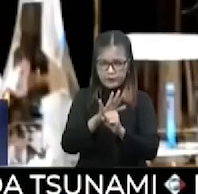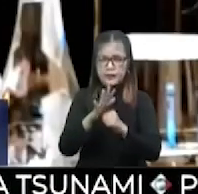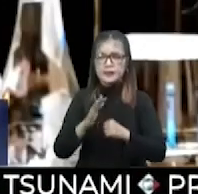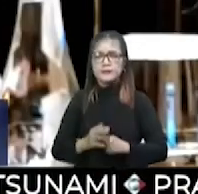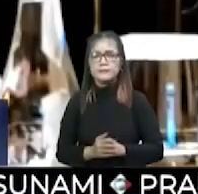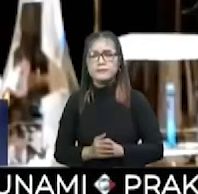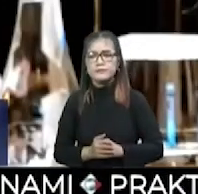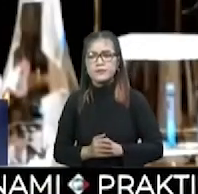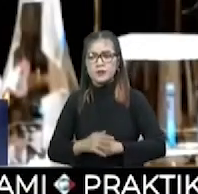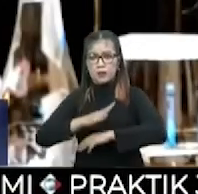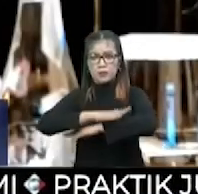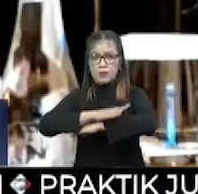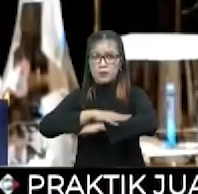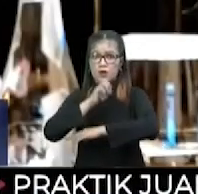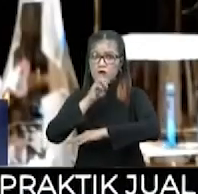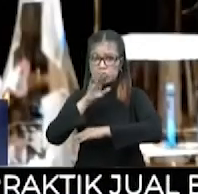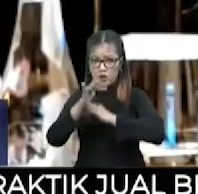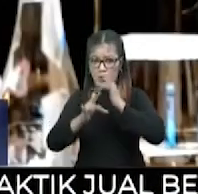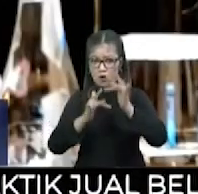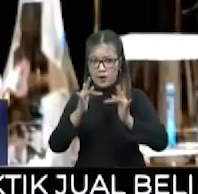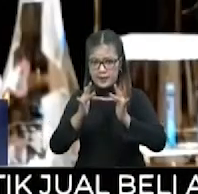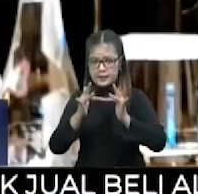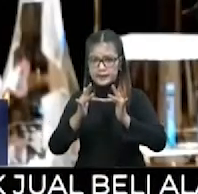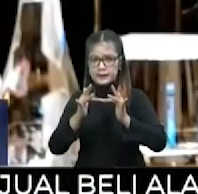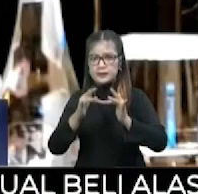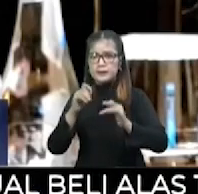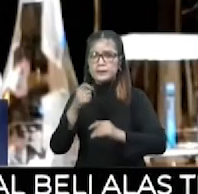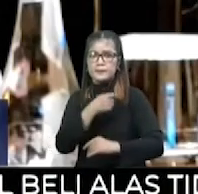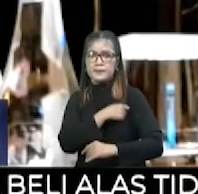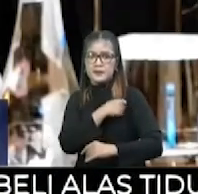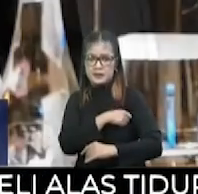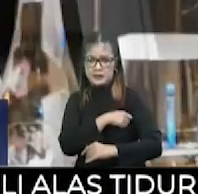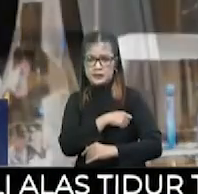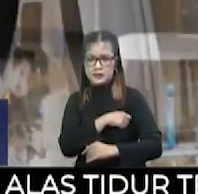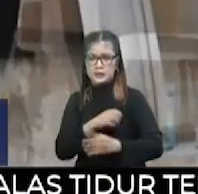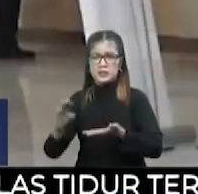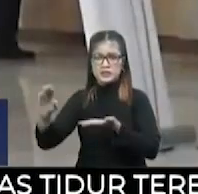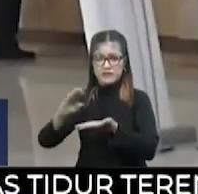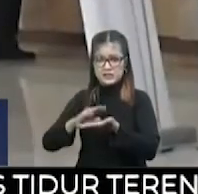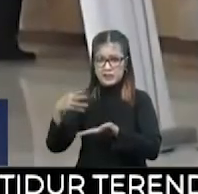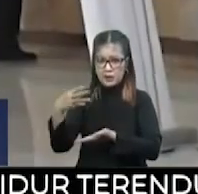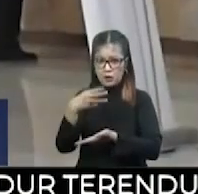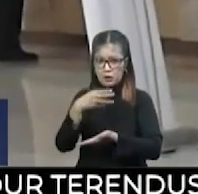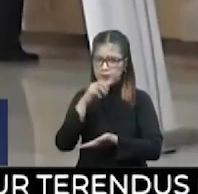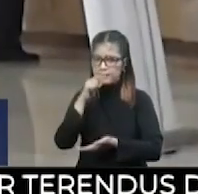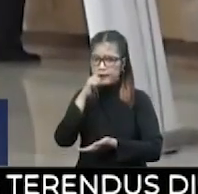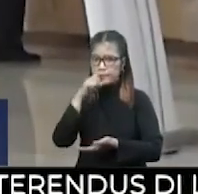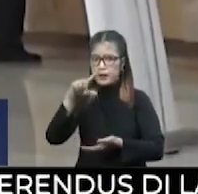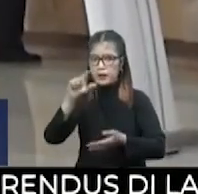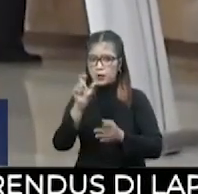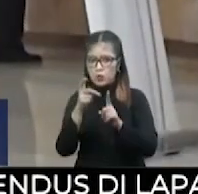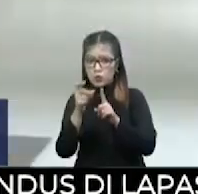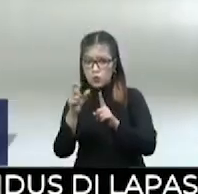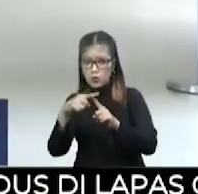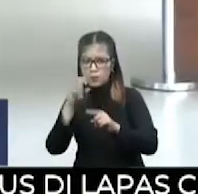Dalam konferensi pers secara virtual awal pekan ini, Menko Marves Luhut Binsar Panjaitan mengatakan ada peningkatan kasus kematian harian di Jawa